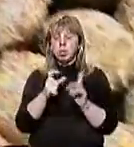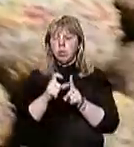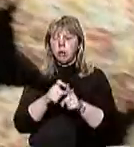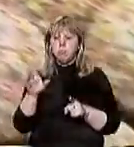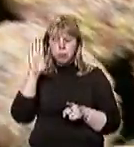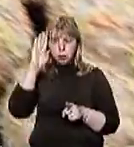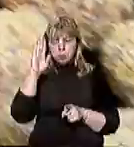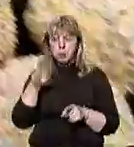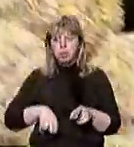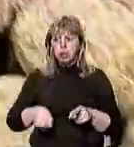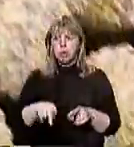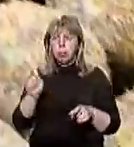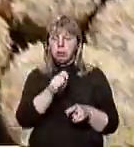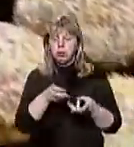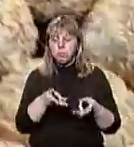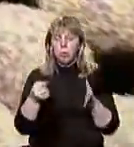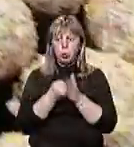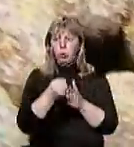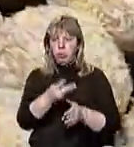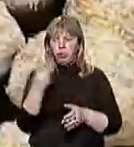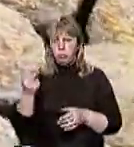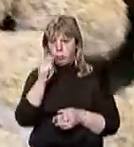Андрія Сусула, паски у магазині випікатимуть до